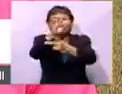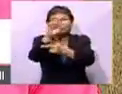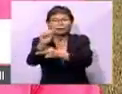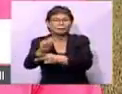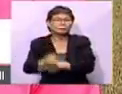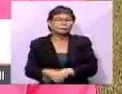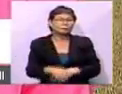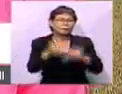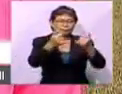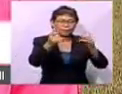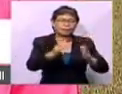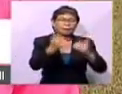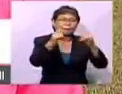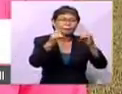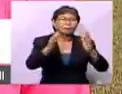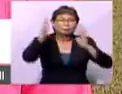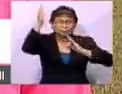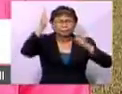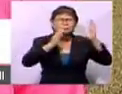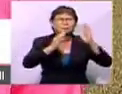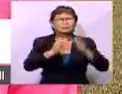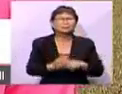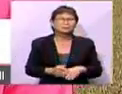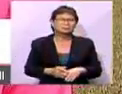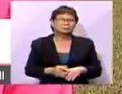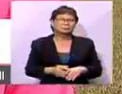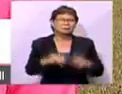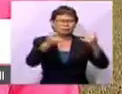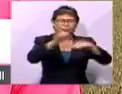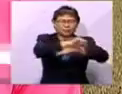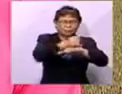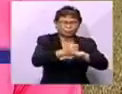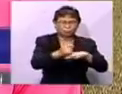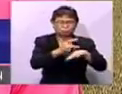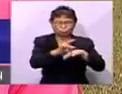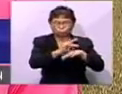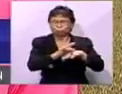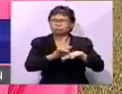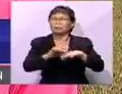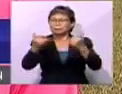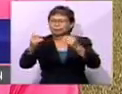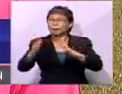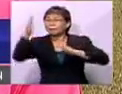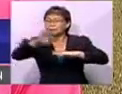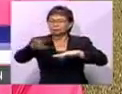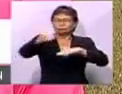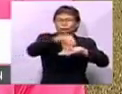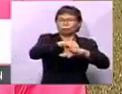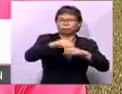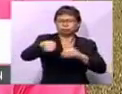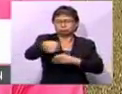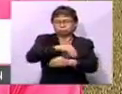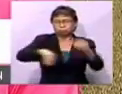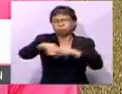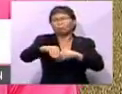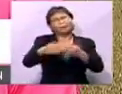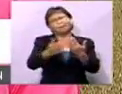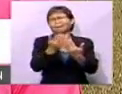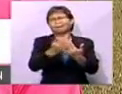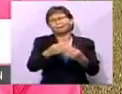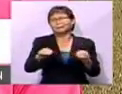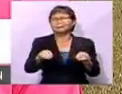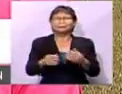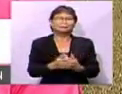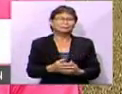mempunyai pemain tempatan yang mampu mengisi slot pemain import tersebut. dan pemain import sebut adalah pemain di striker.